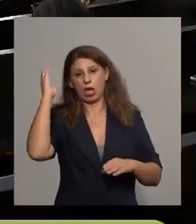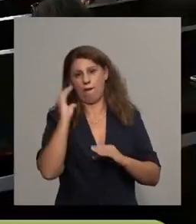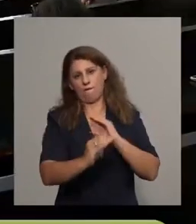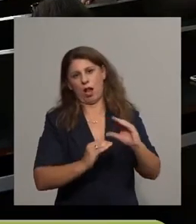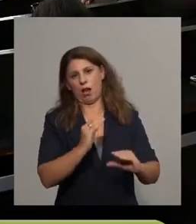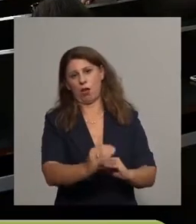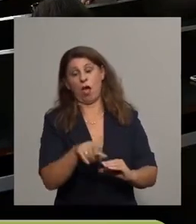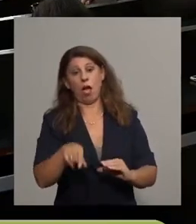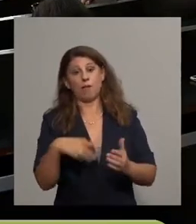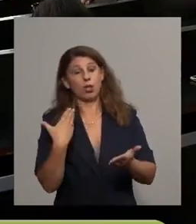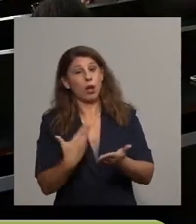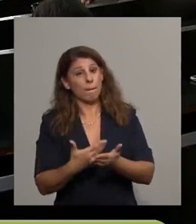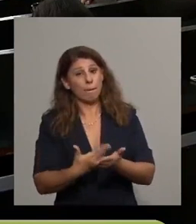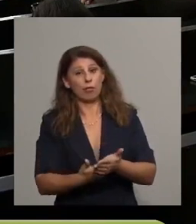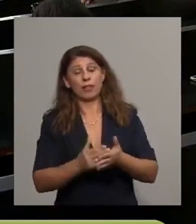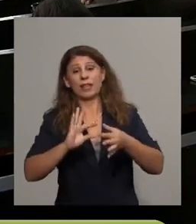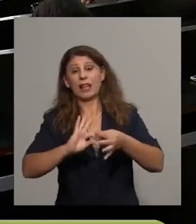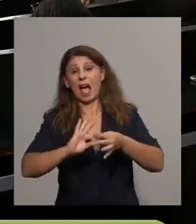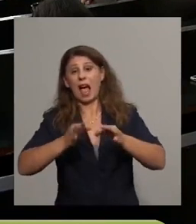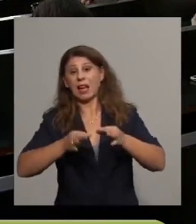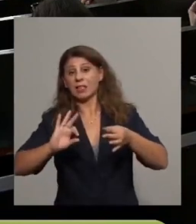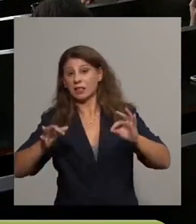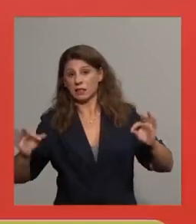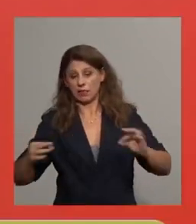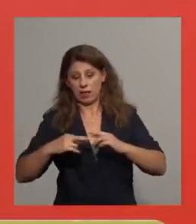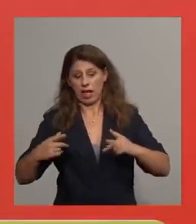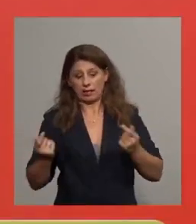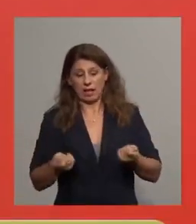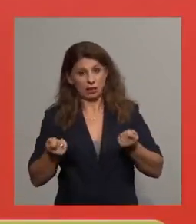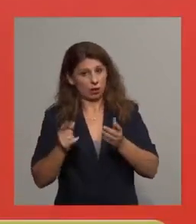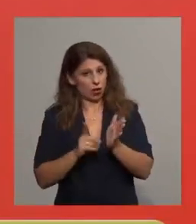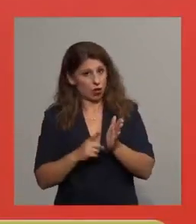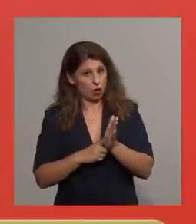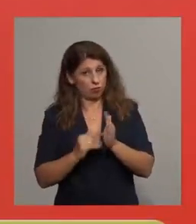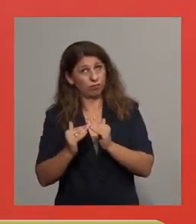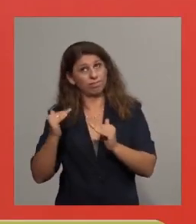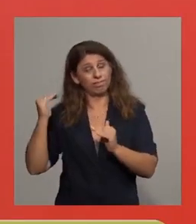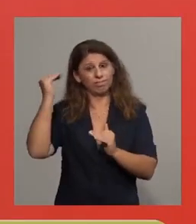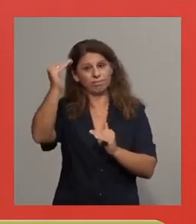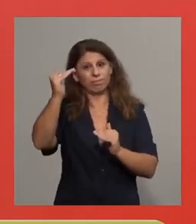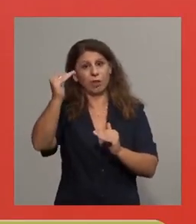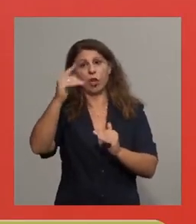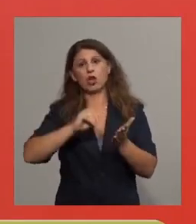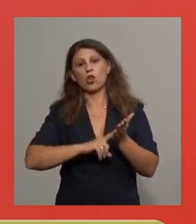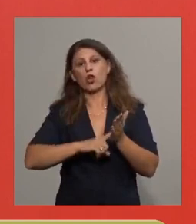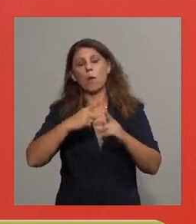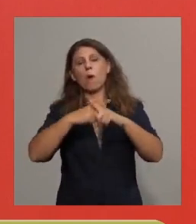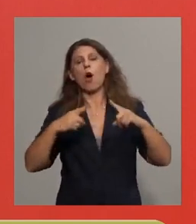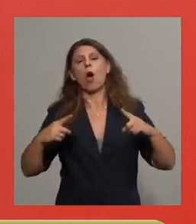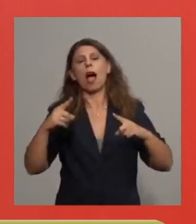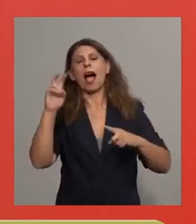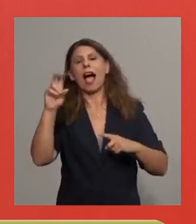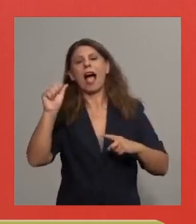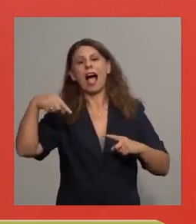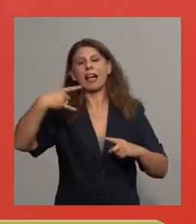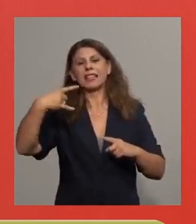Το αποδεικνύει η αλυσίδα των αντεργατικών νόμων, με κορυφαίο βέβαια τον νόμο Χατζηδάκη. Το